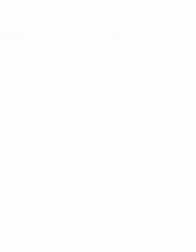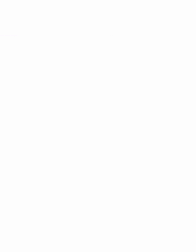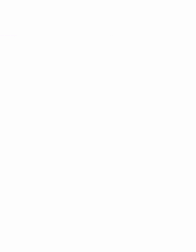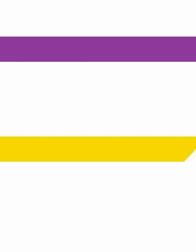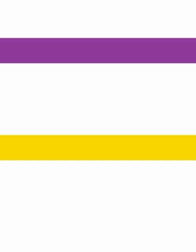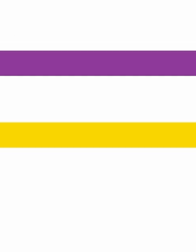но